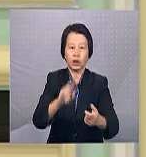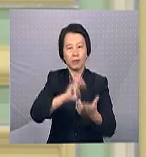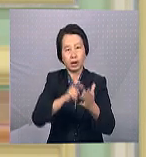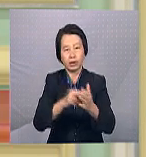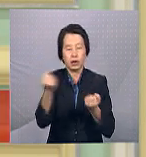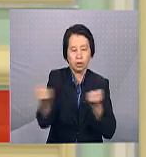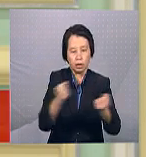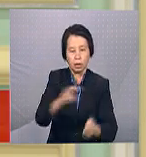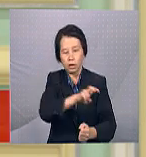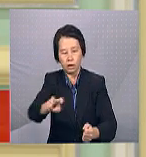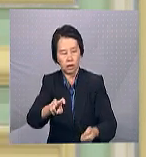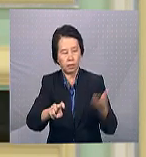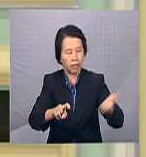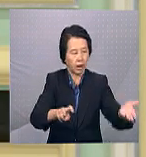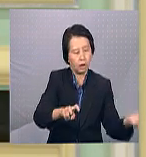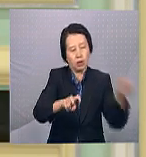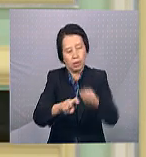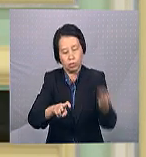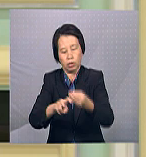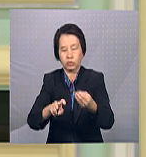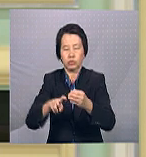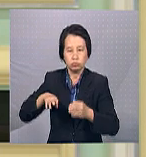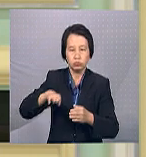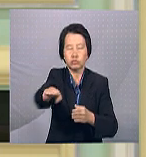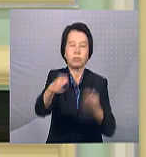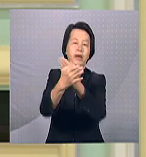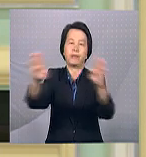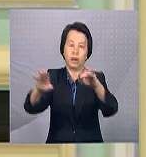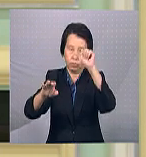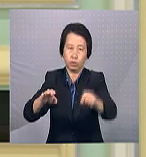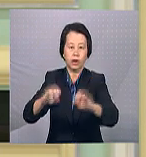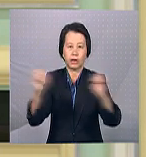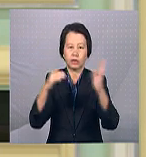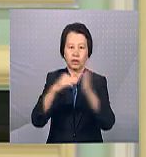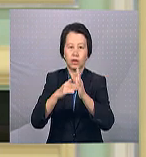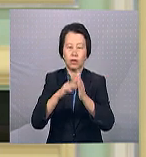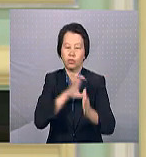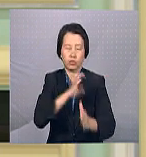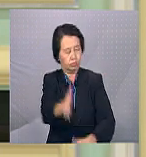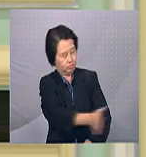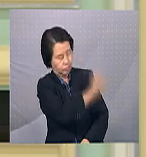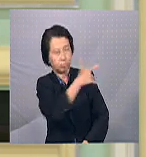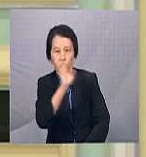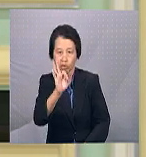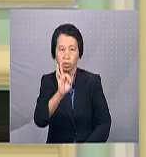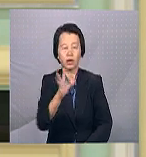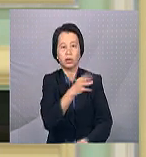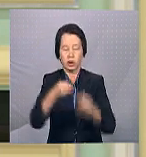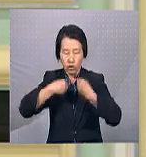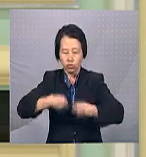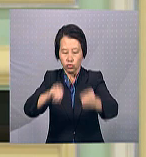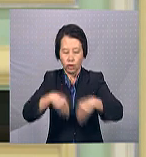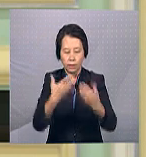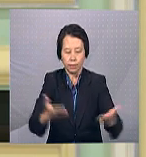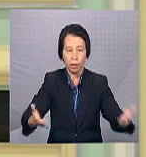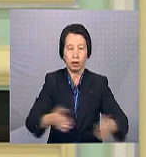kenderaan pengangkutan produk pertanian dibebaskan seperti biasa, tidak ada sekatan dan sebagainya. Penjualan produk